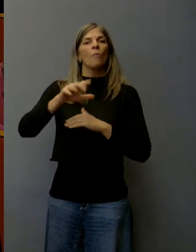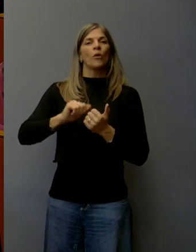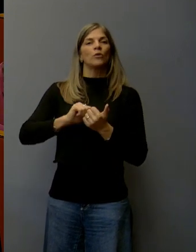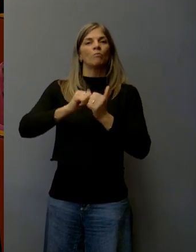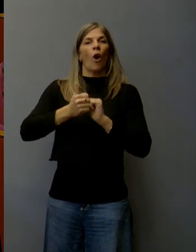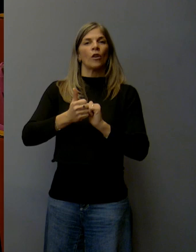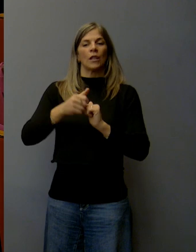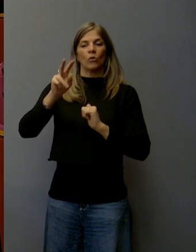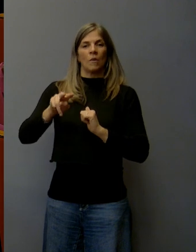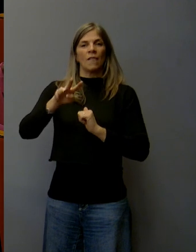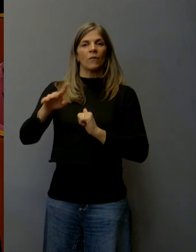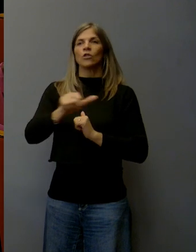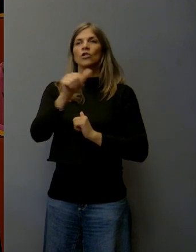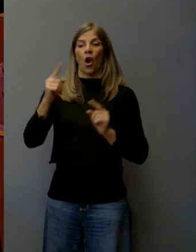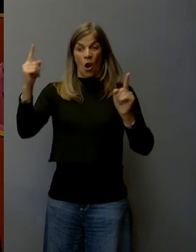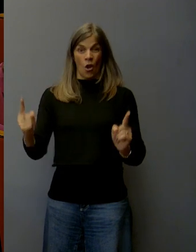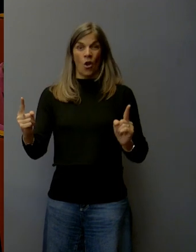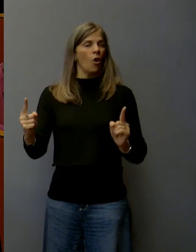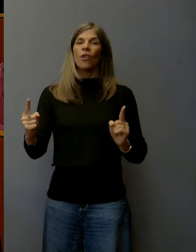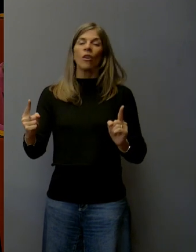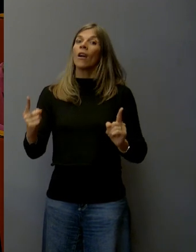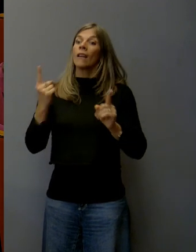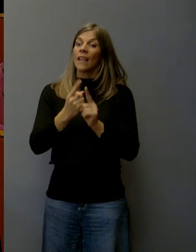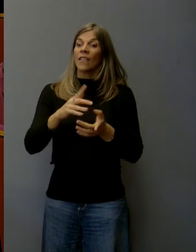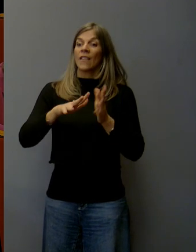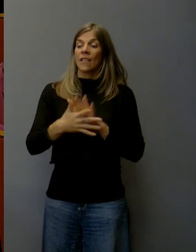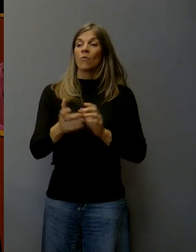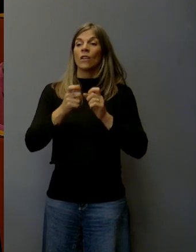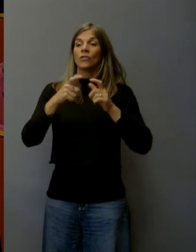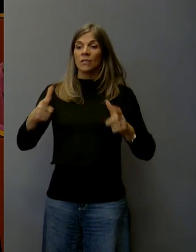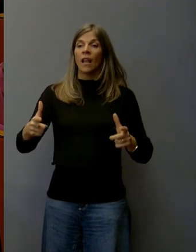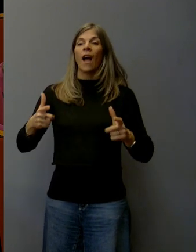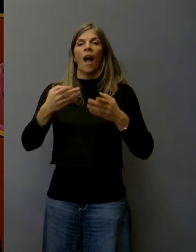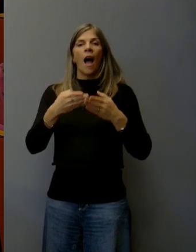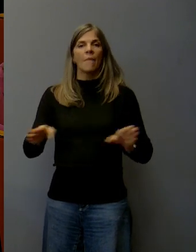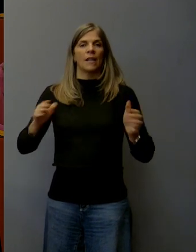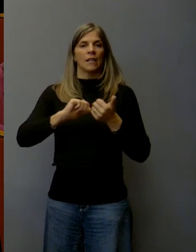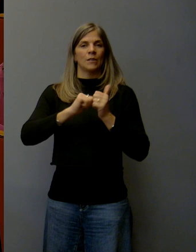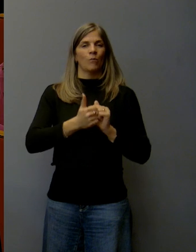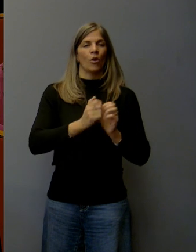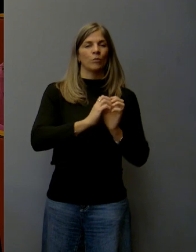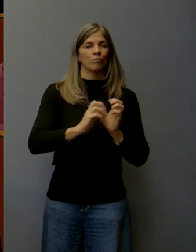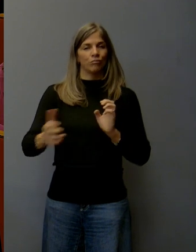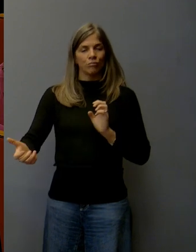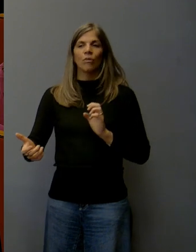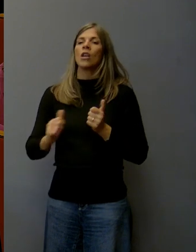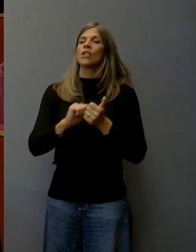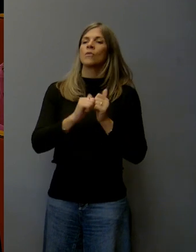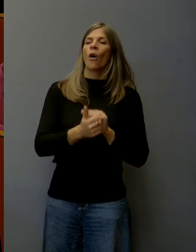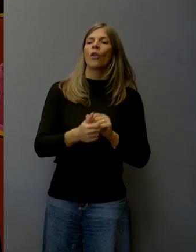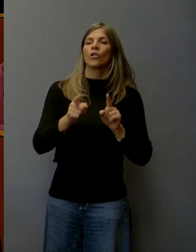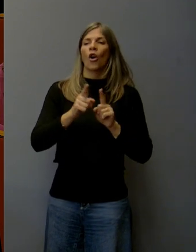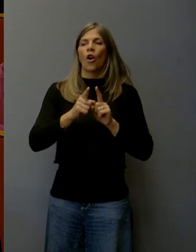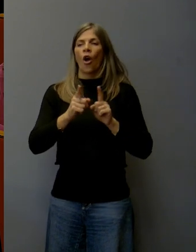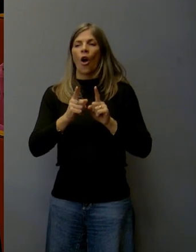solo per il 2024 ma che sia una città per lo sport inteso non solo come sport